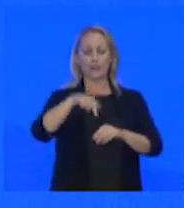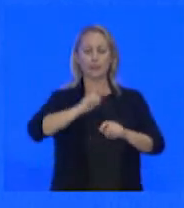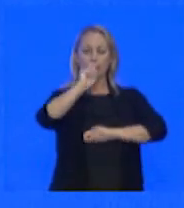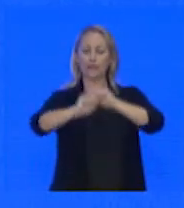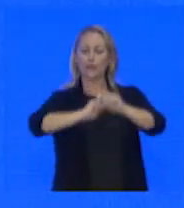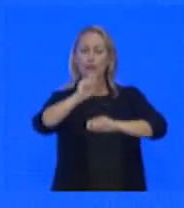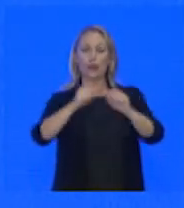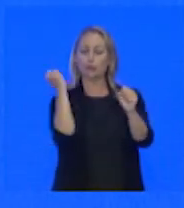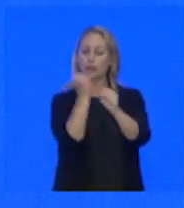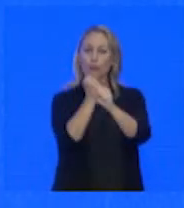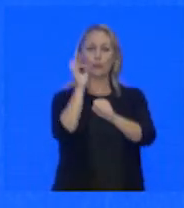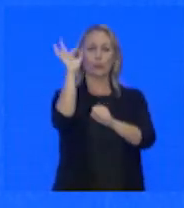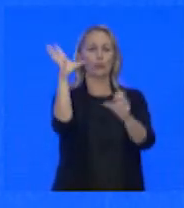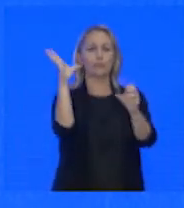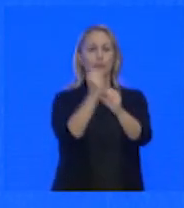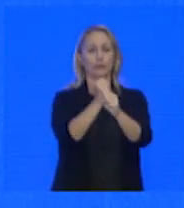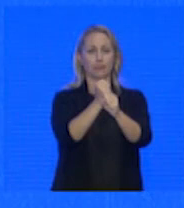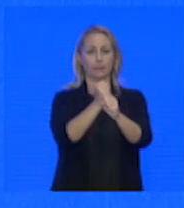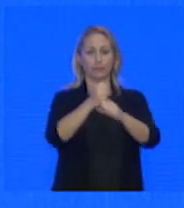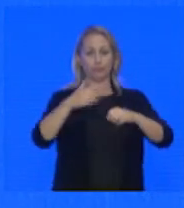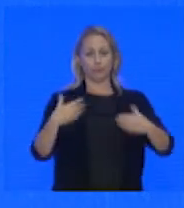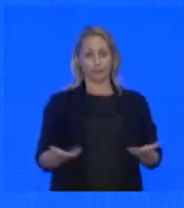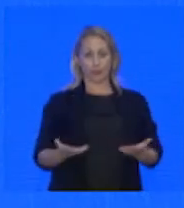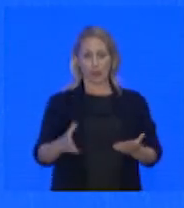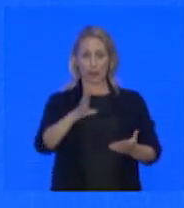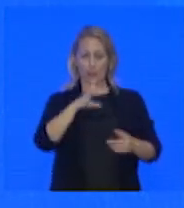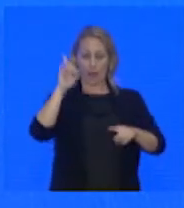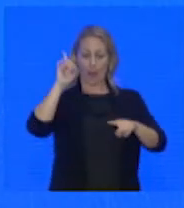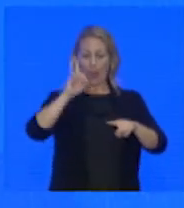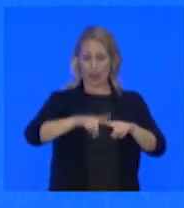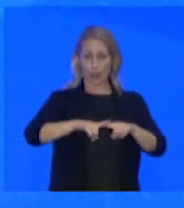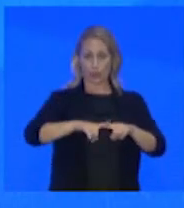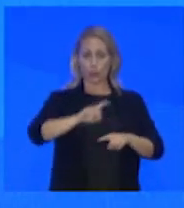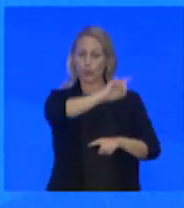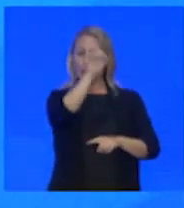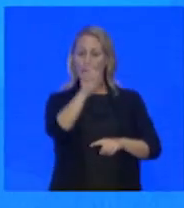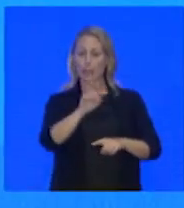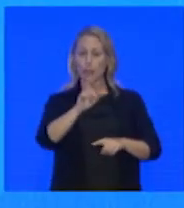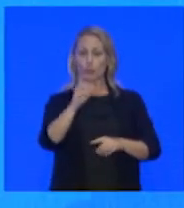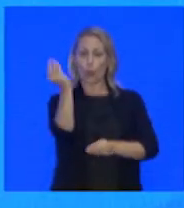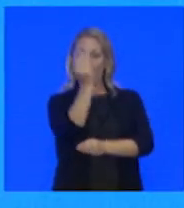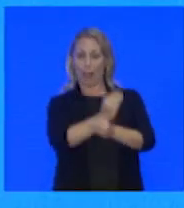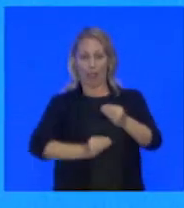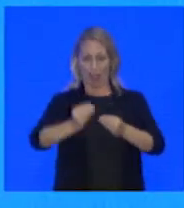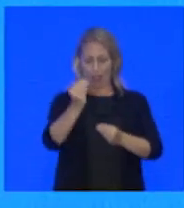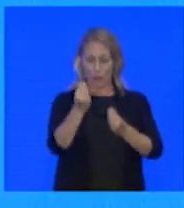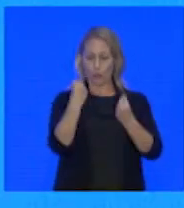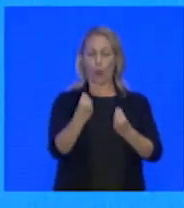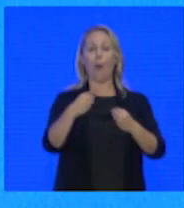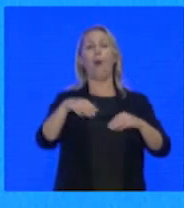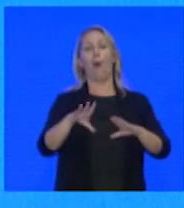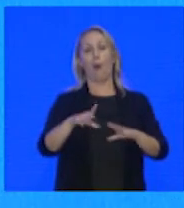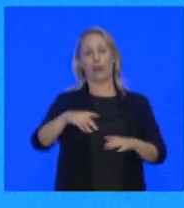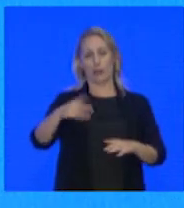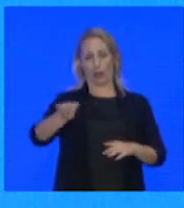υλοποιήσει. Δεν έγινε η ζωή των Ελλήνων καλύτερη μέσα σε 2 μήνες. Δεν έχω αυταπάτες.